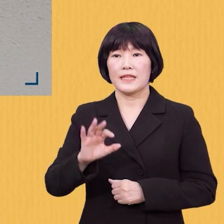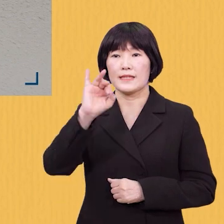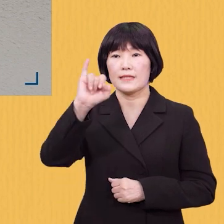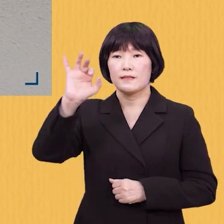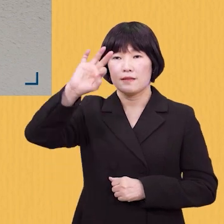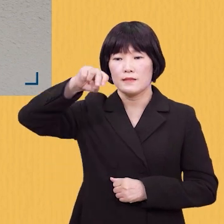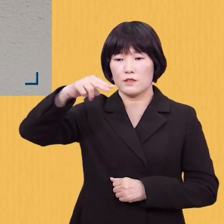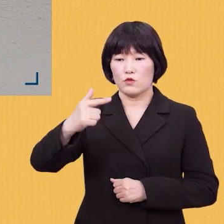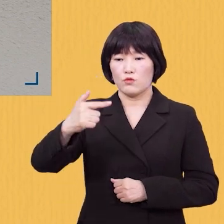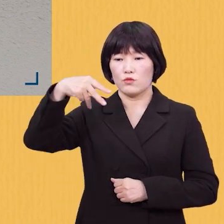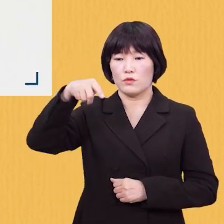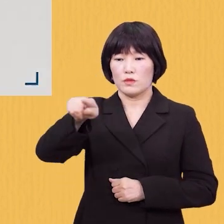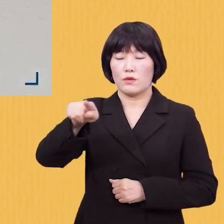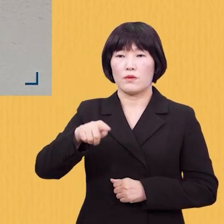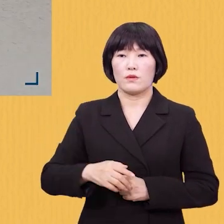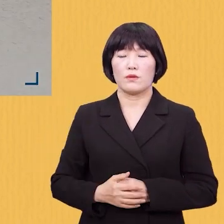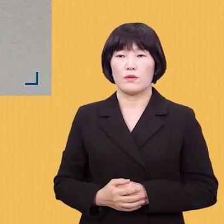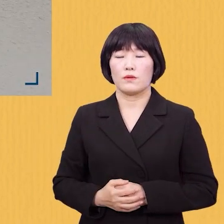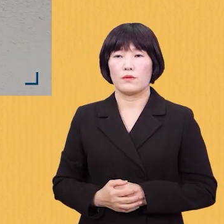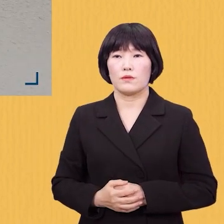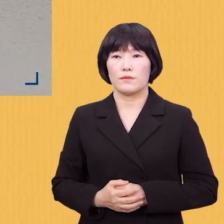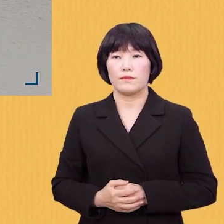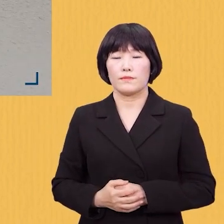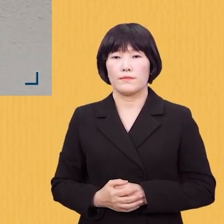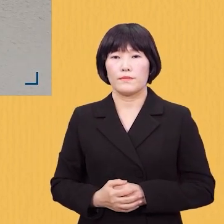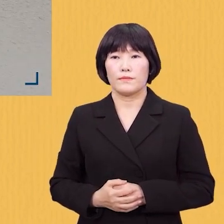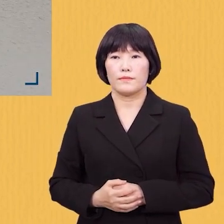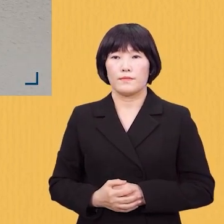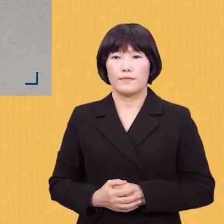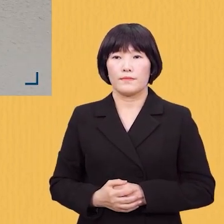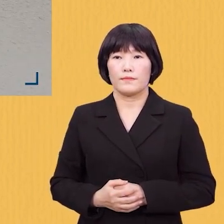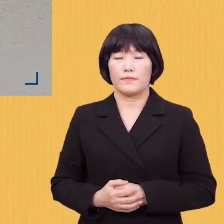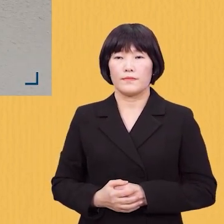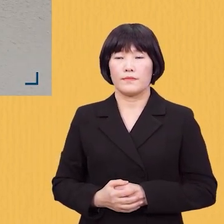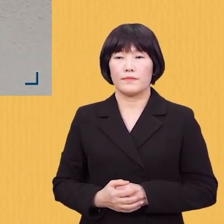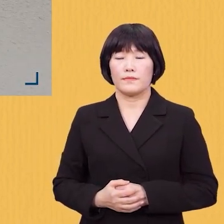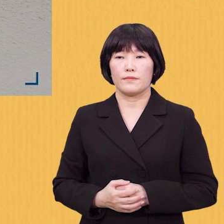제천 장애인 종합복지관 이윤선님,